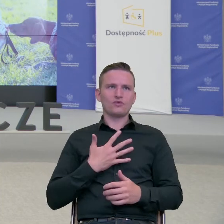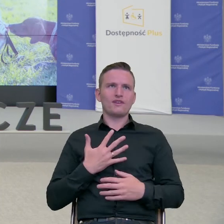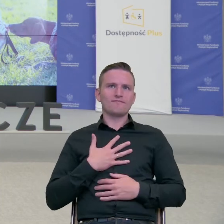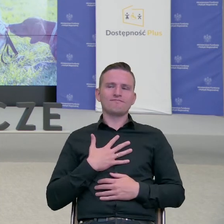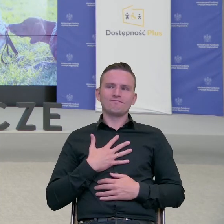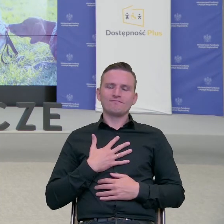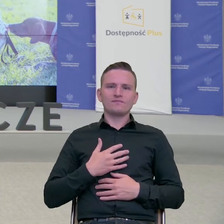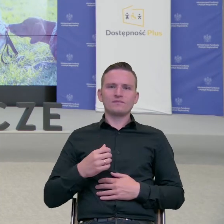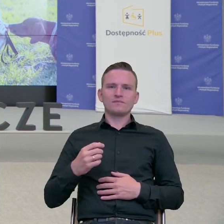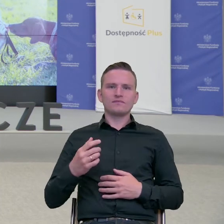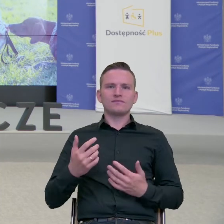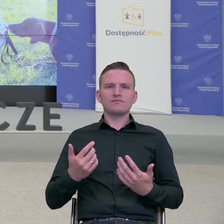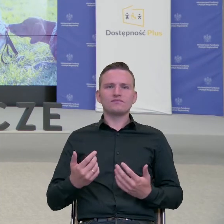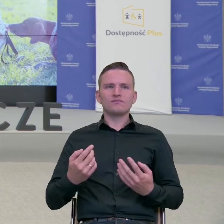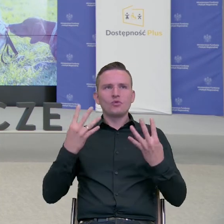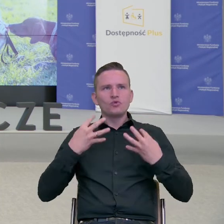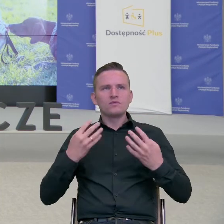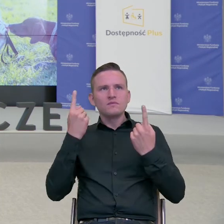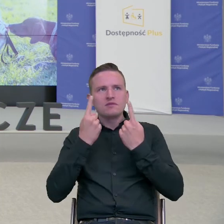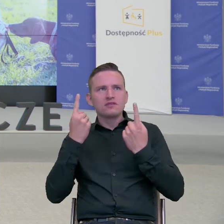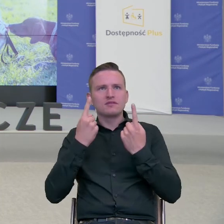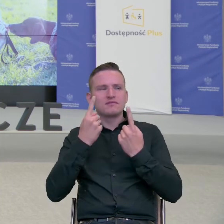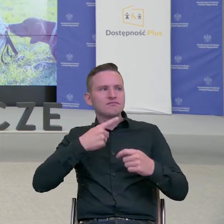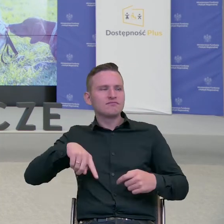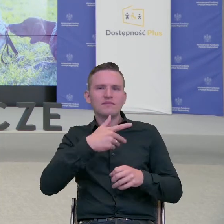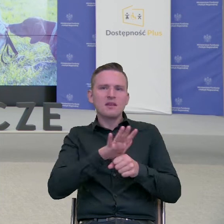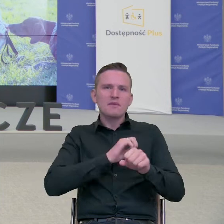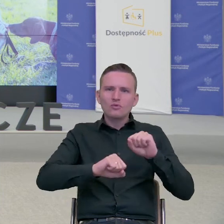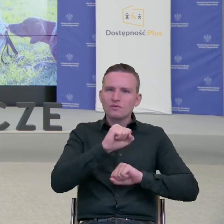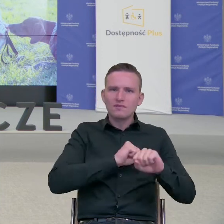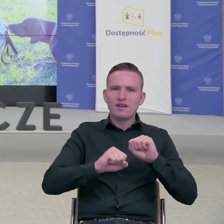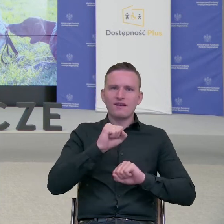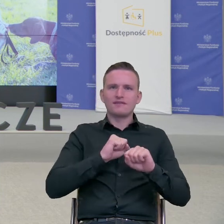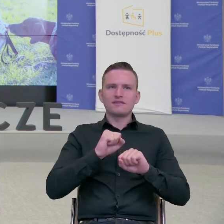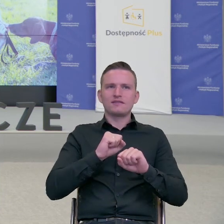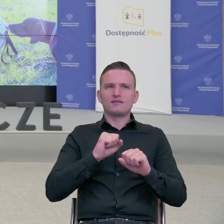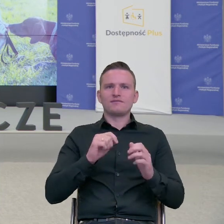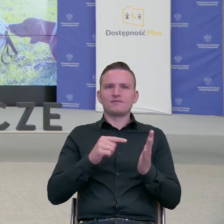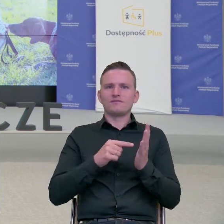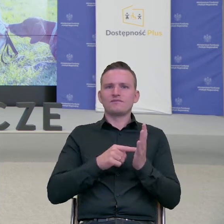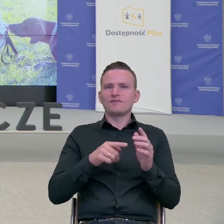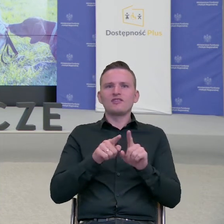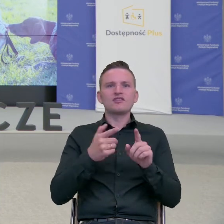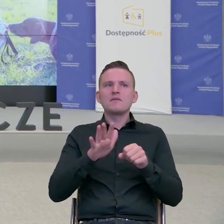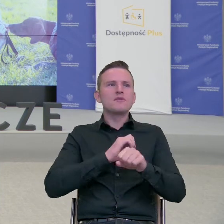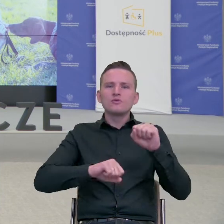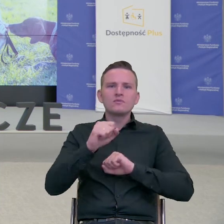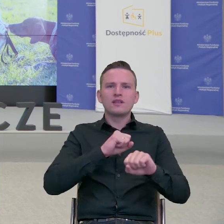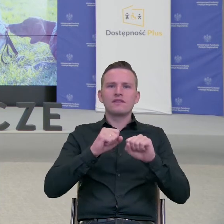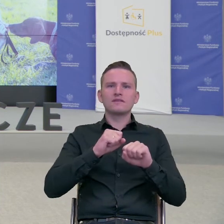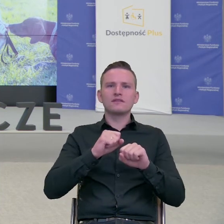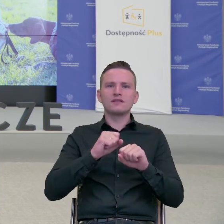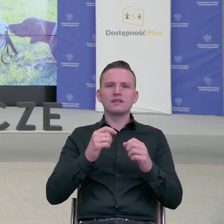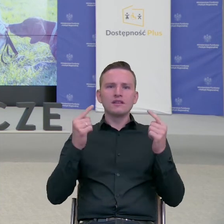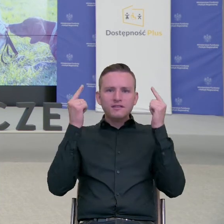Dotknęliśmy problemu niepełnosprawności osób intelektualnie niepełnosprawnych.